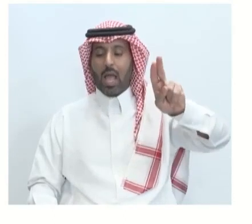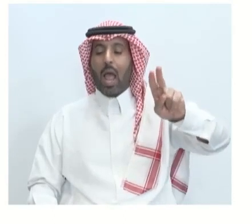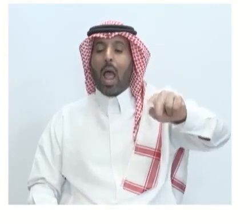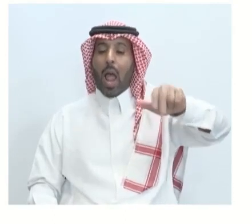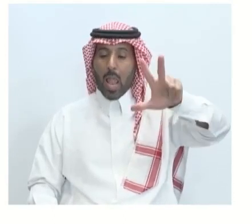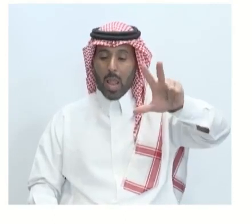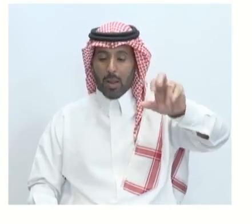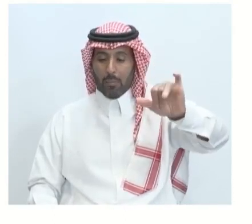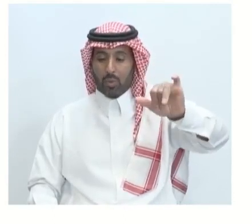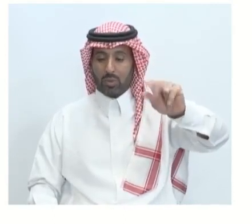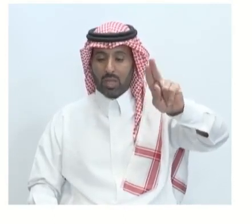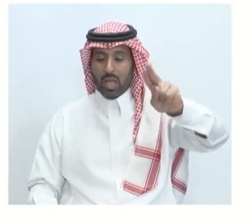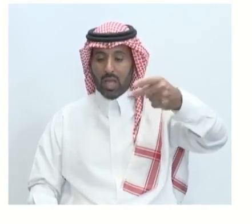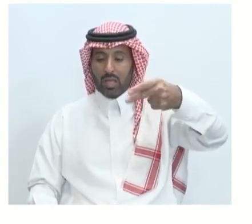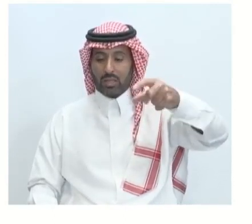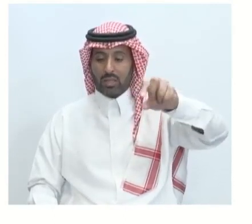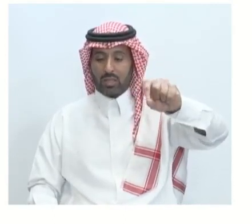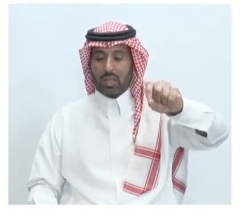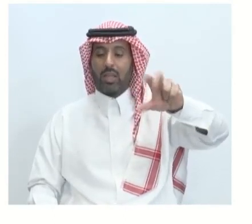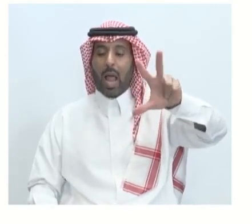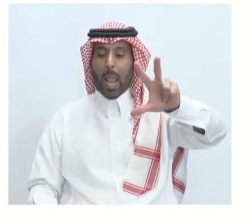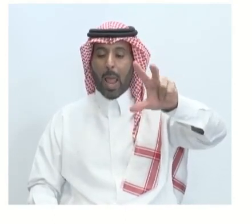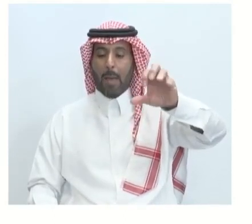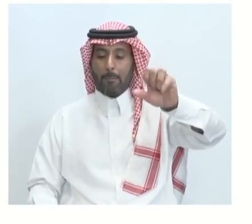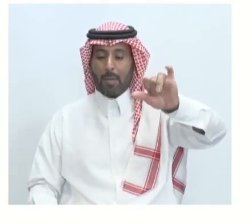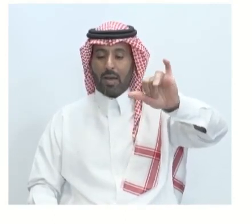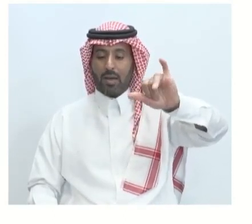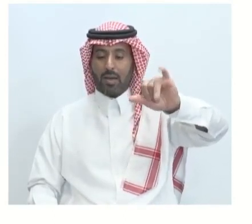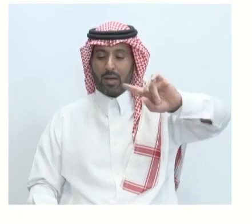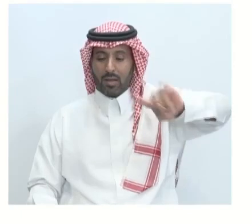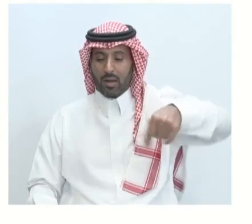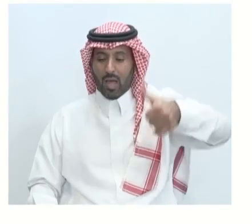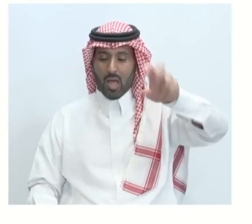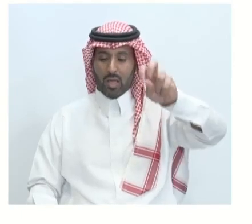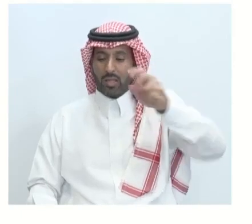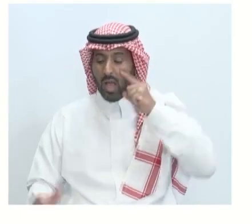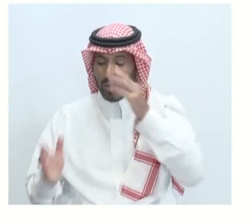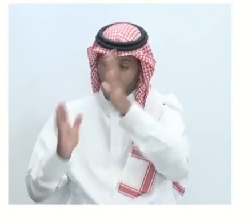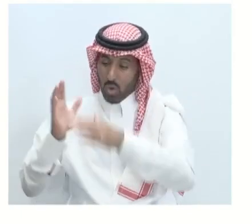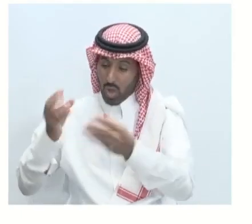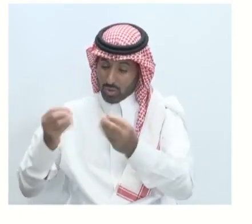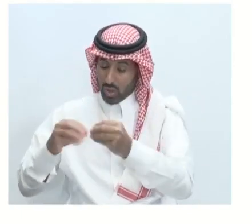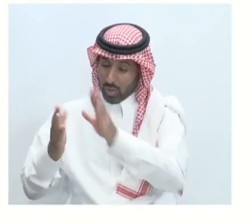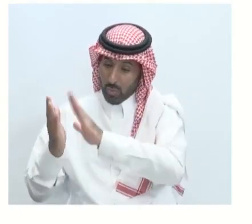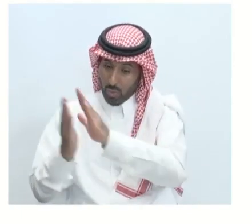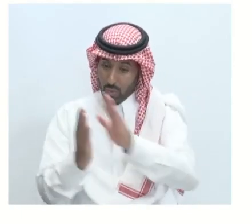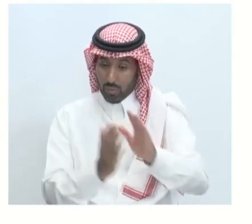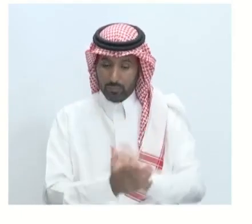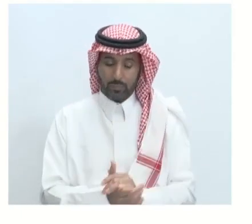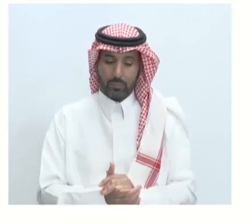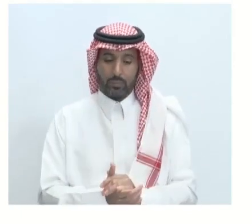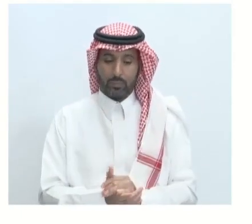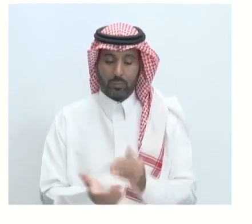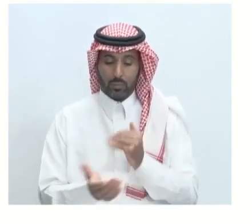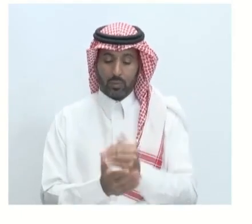المرايا وهذه التلسكوبات عزيزي الطالب عزيزتي الطالبه تتميز او ما يميزها